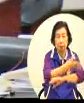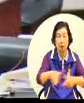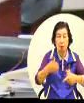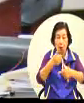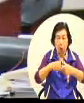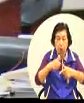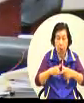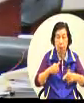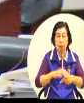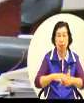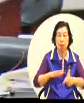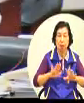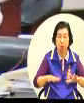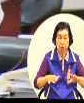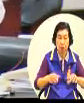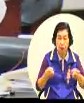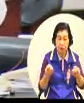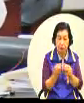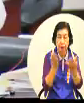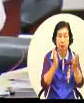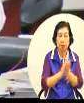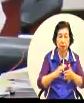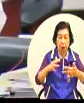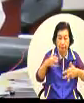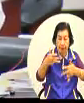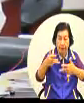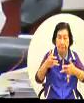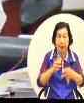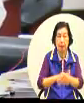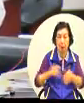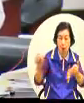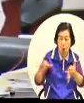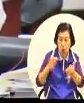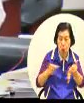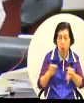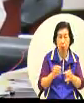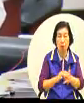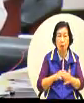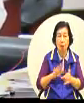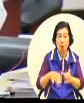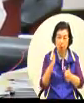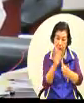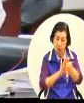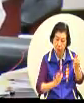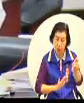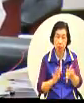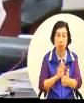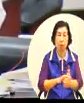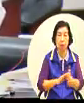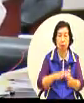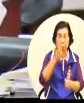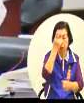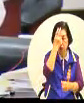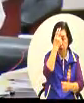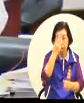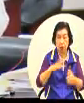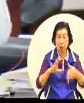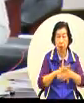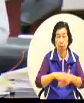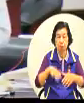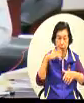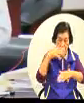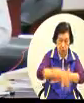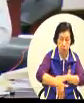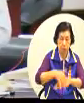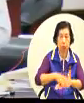88风灾一次摧毁增文水库夜溢引水的不当的大